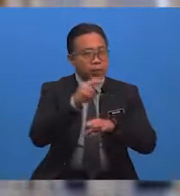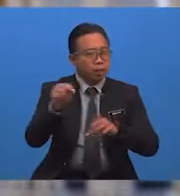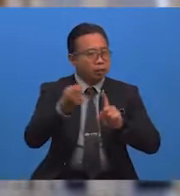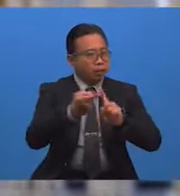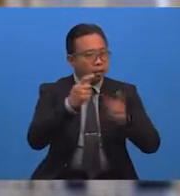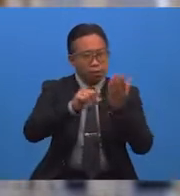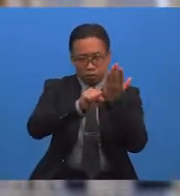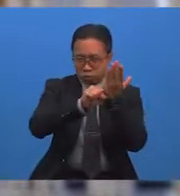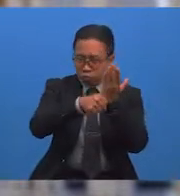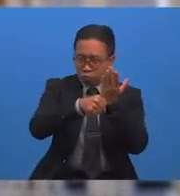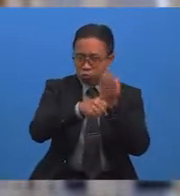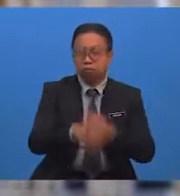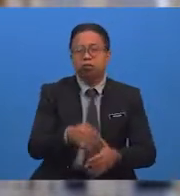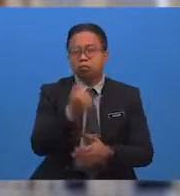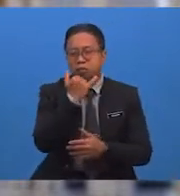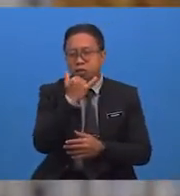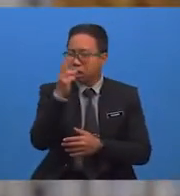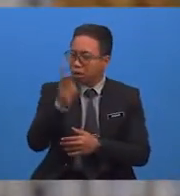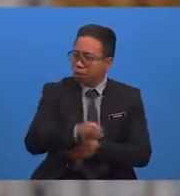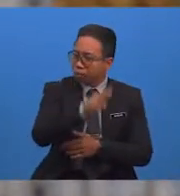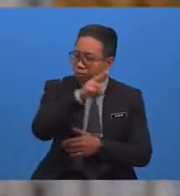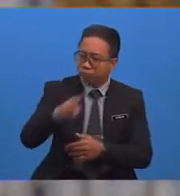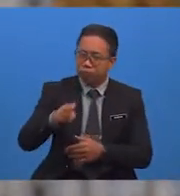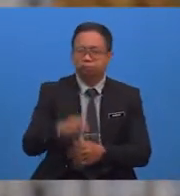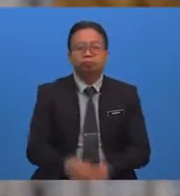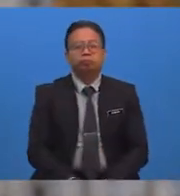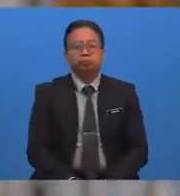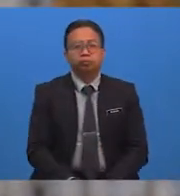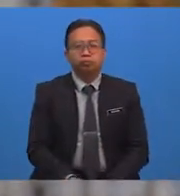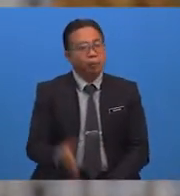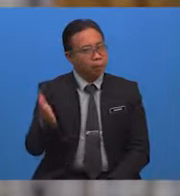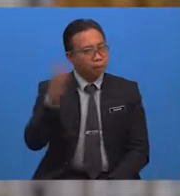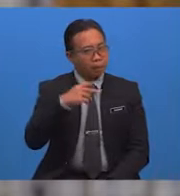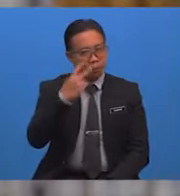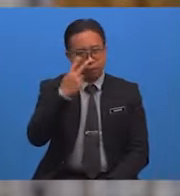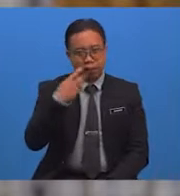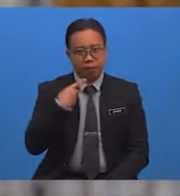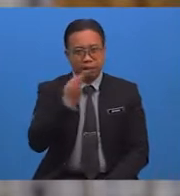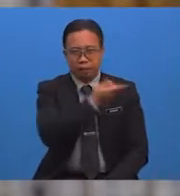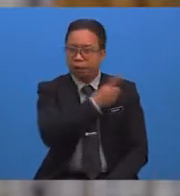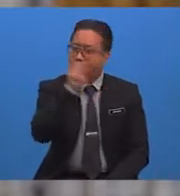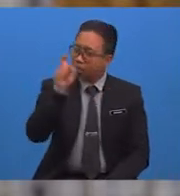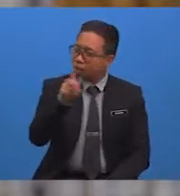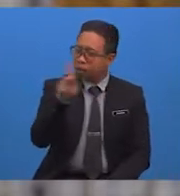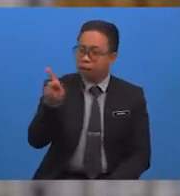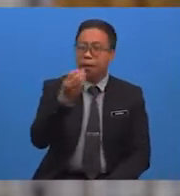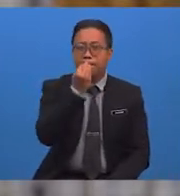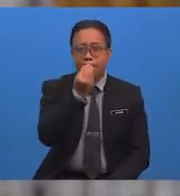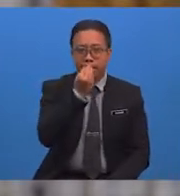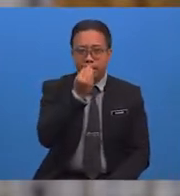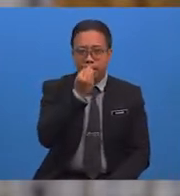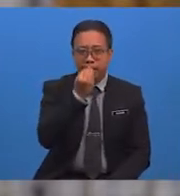yang bertentangan dengan hukum syarak. Maka, marilah kita semua pastikan